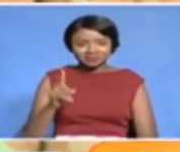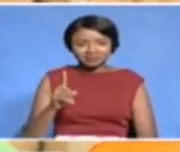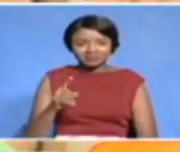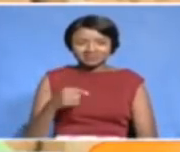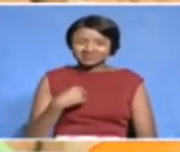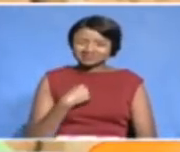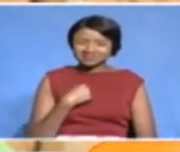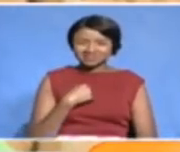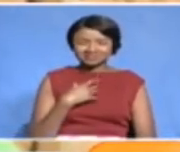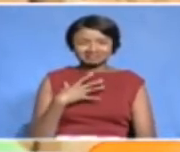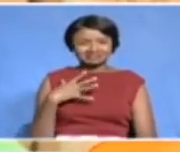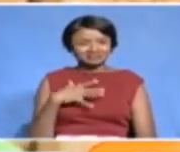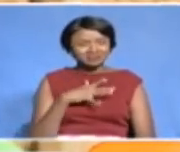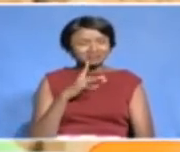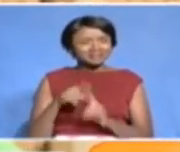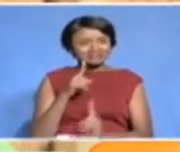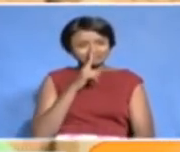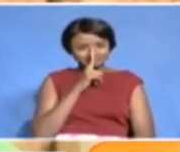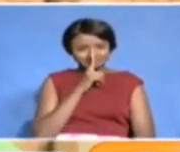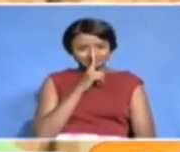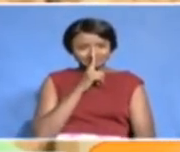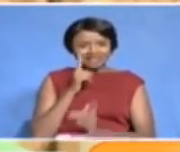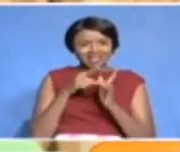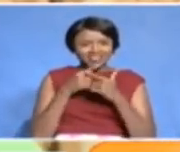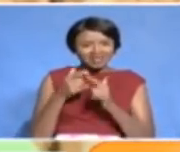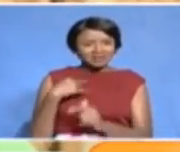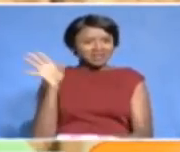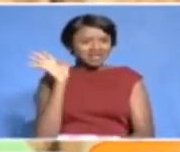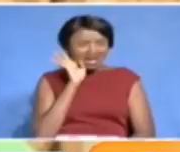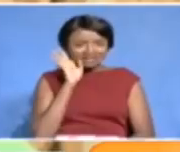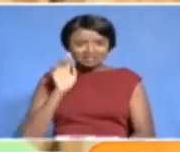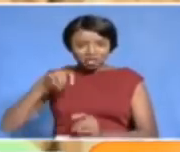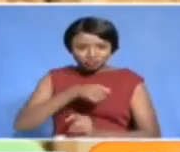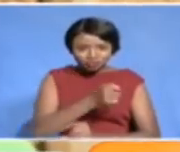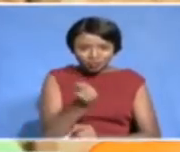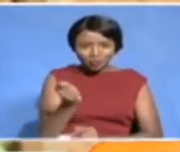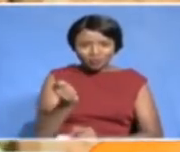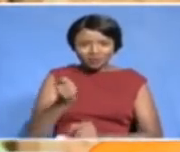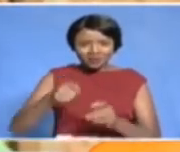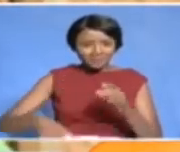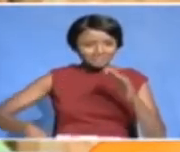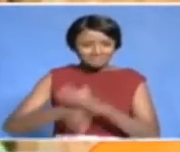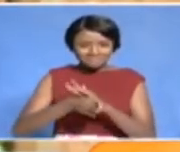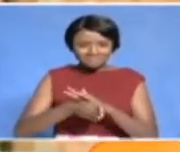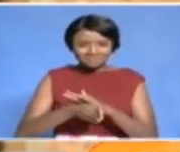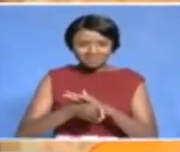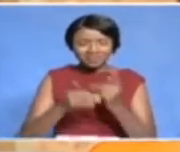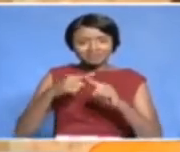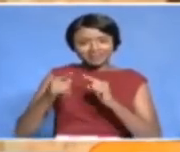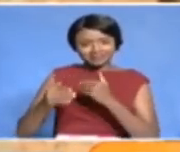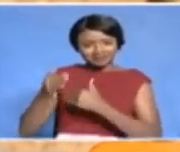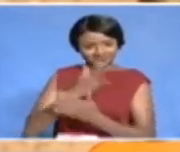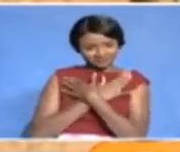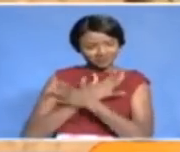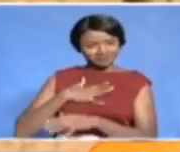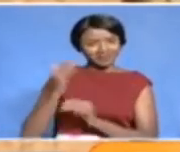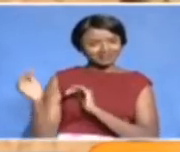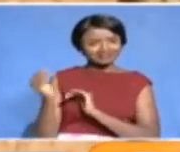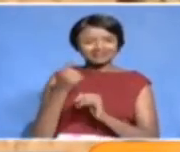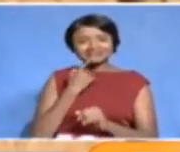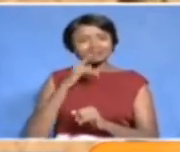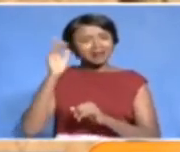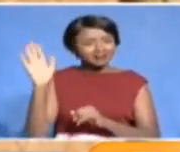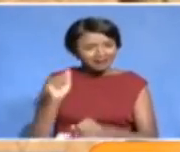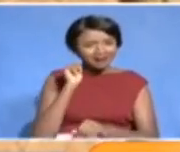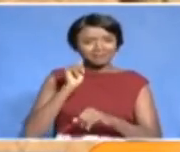Mimi nikasikustuka nikanyamaza kidogo nyumba ya juu nikasikia teke inapigwa mlango. Sasa na yeye mjangwa akanita akasema kuja kunisaidie.